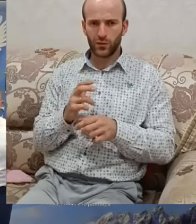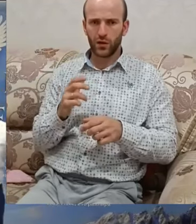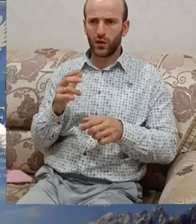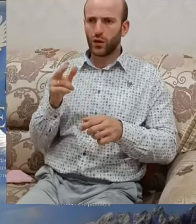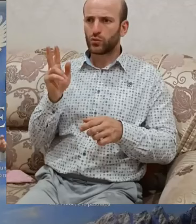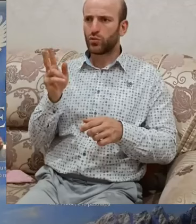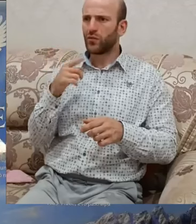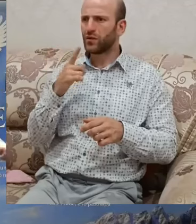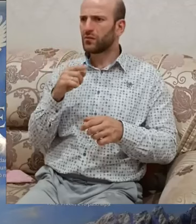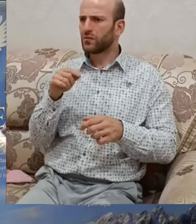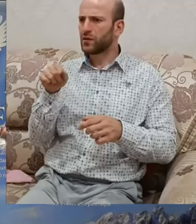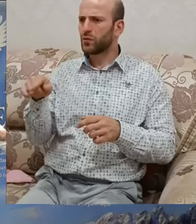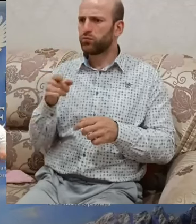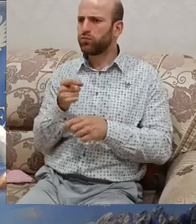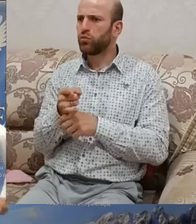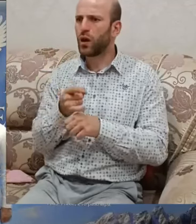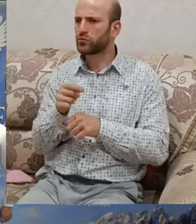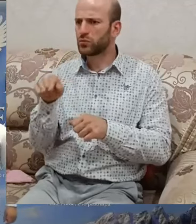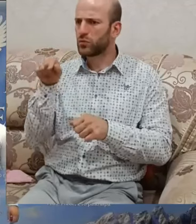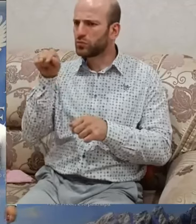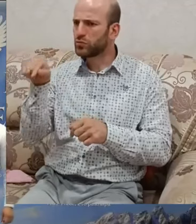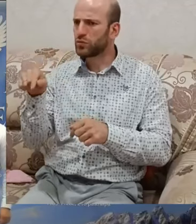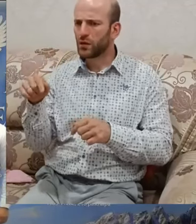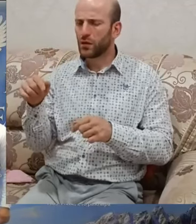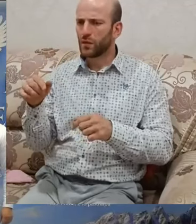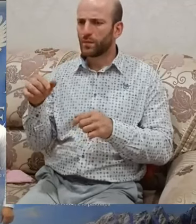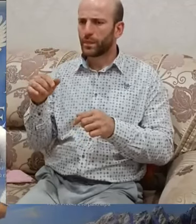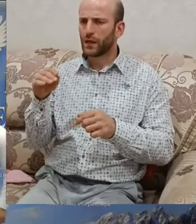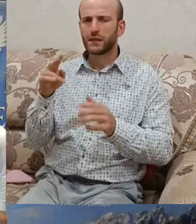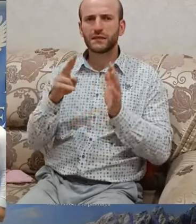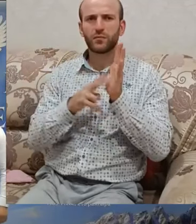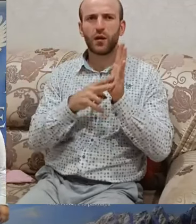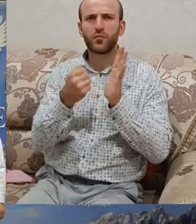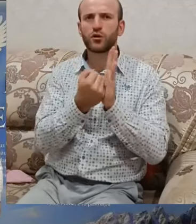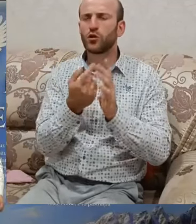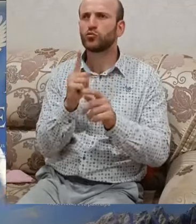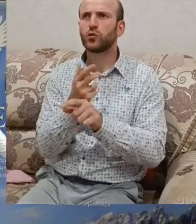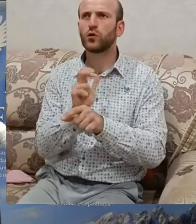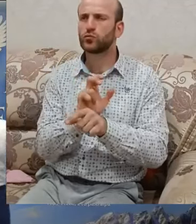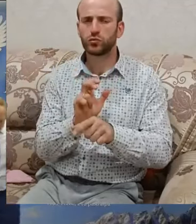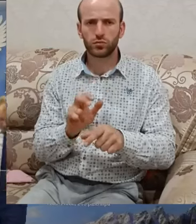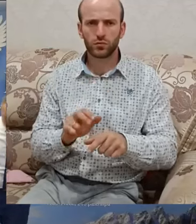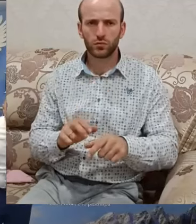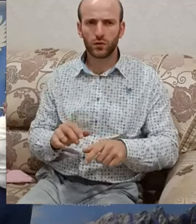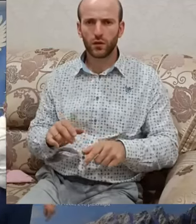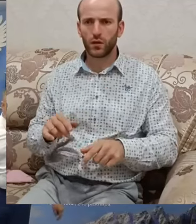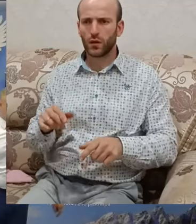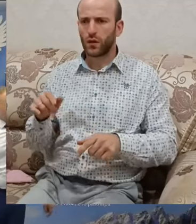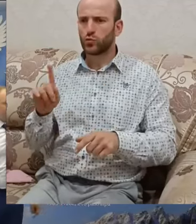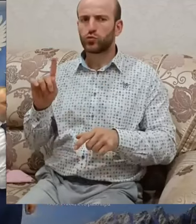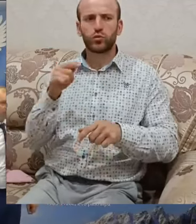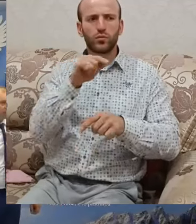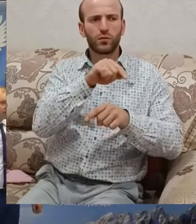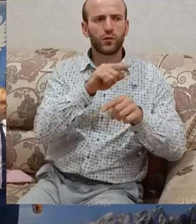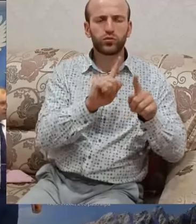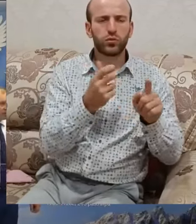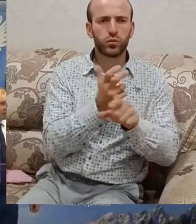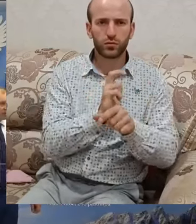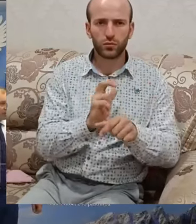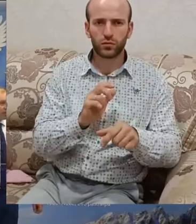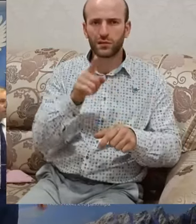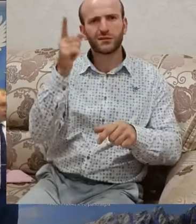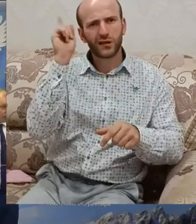Šiandien čia konferencija susitikimas su Dievu. Eta konferencija vstrečia su Bogom. Ir žinote, kada aš atėjau į žinę? И знаете, когда я пришел